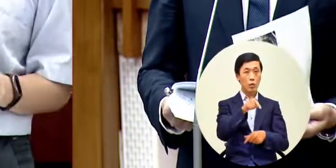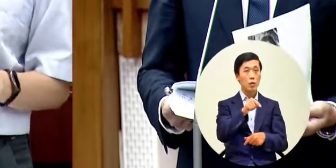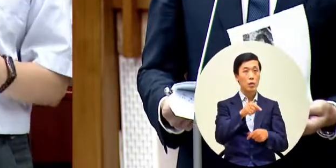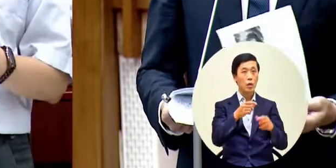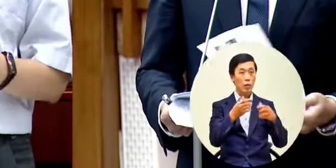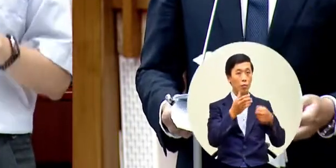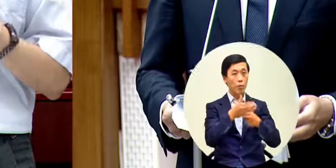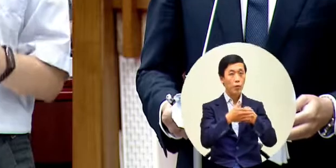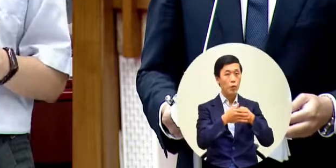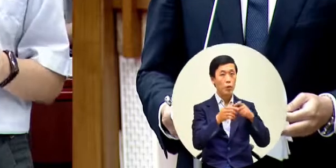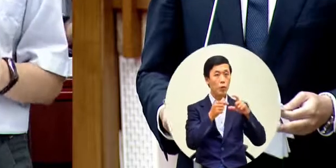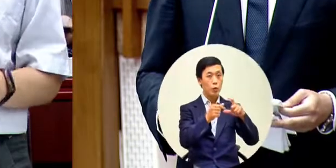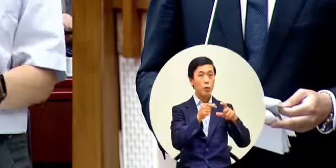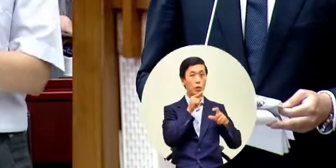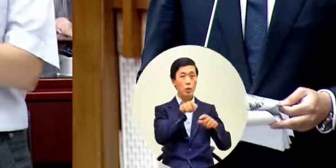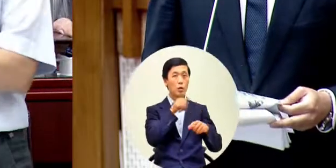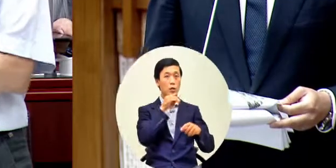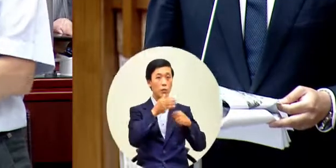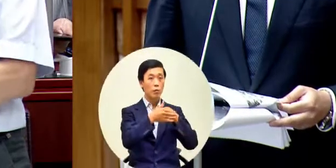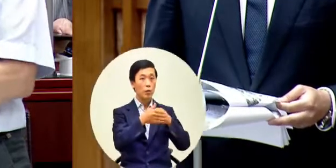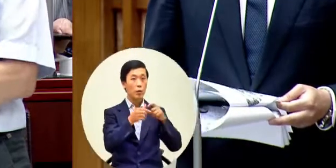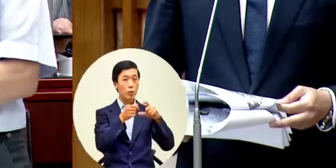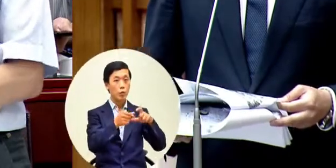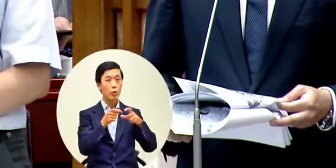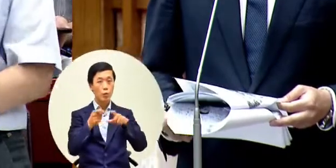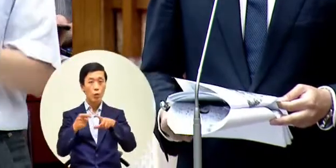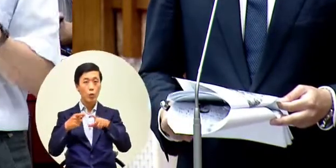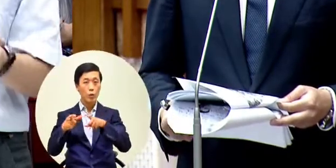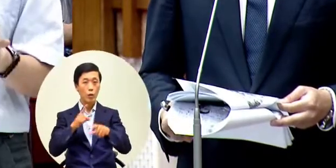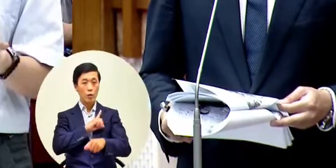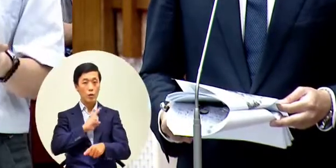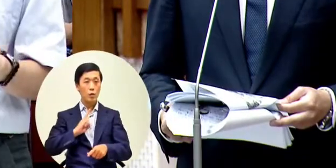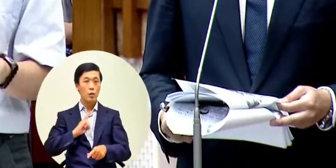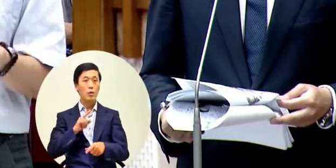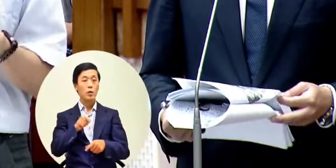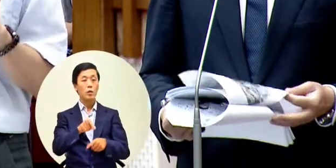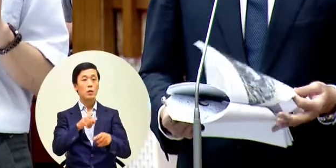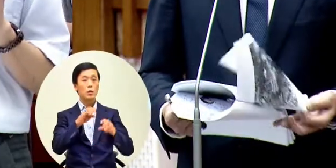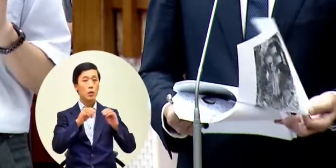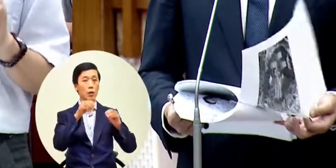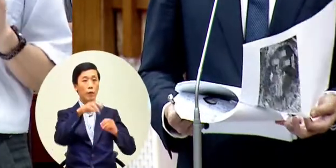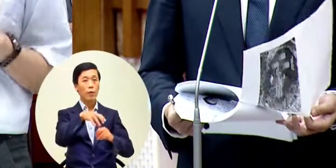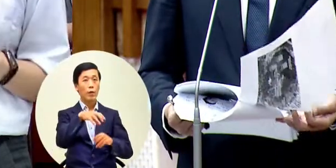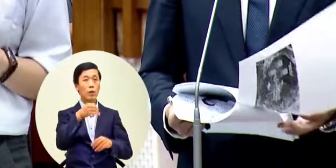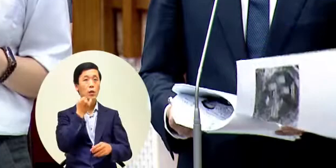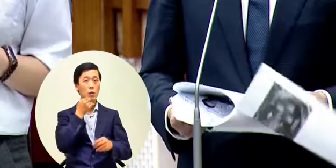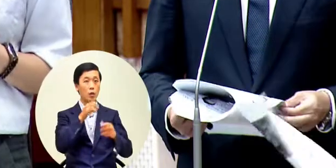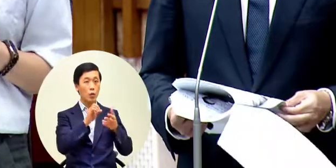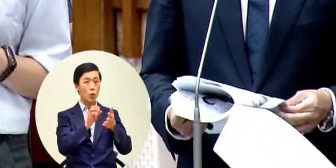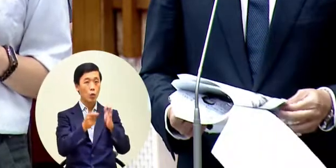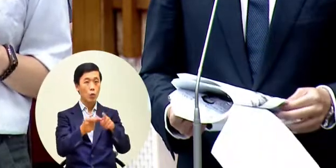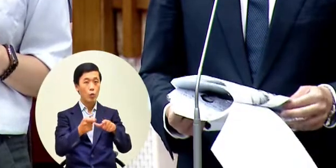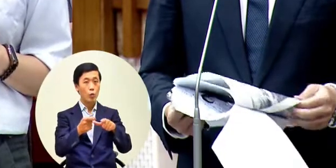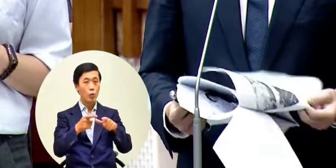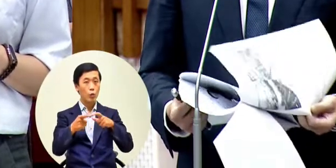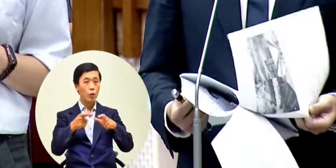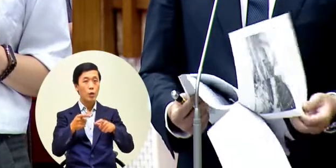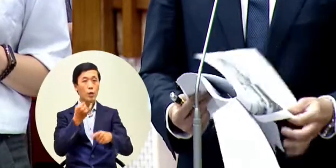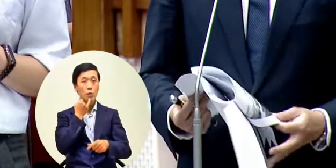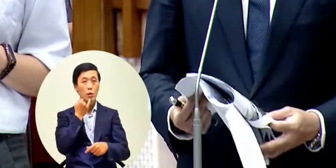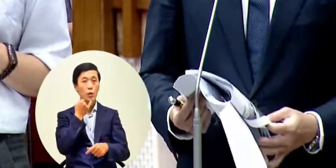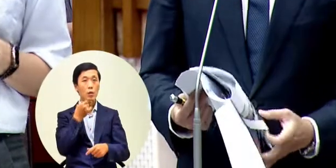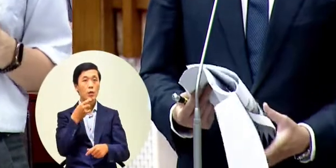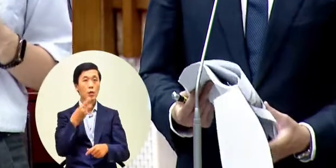存区它本身是保存区兼公园来使用，也就是说这个地方它可以来做公园的使用，那这个部分可能就是